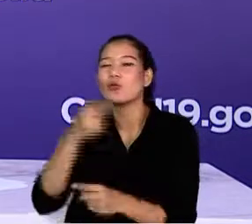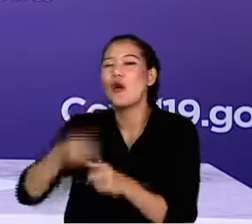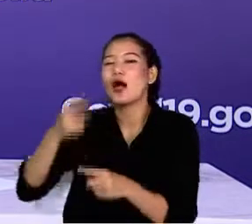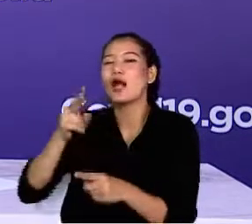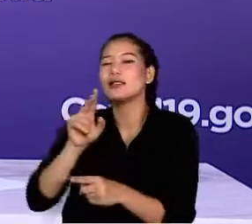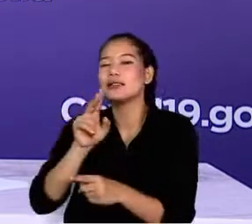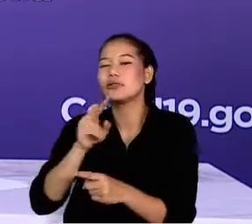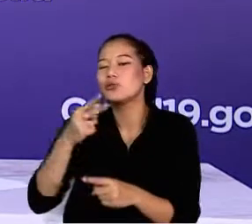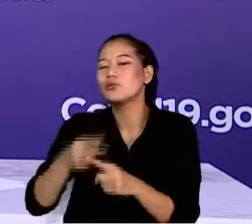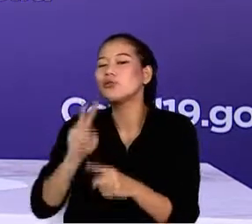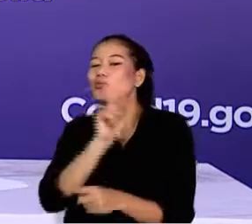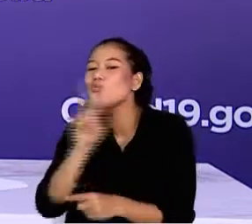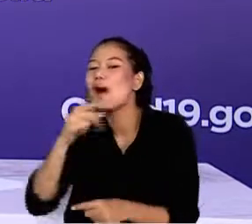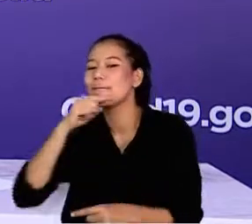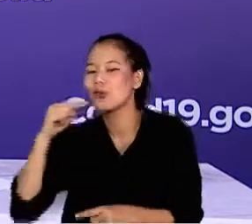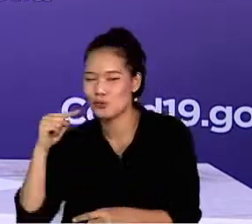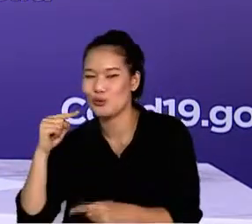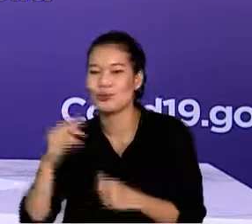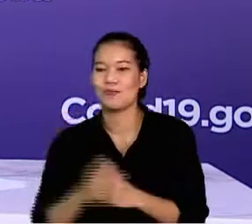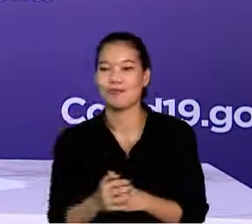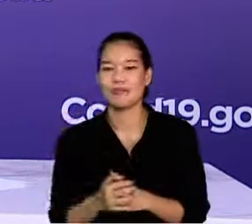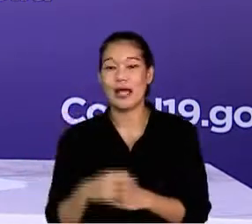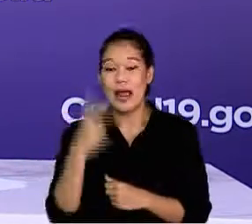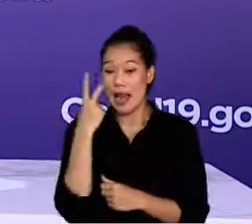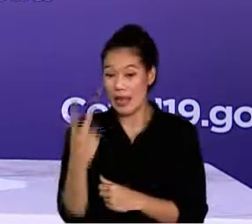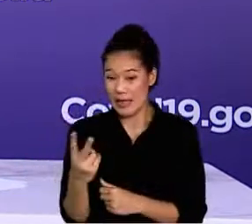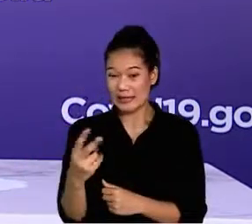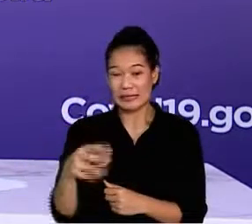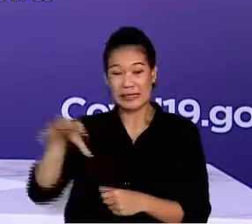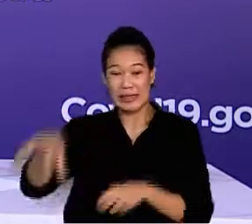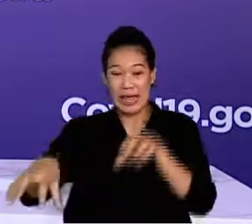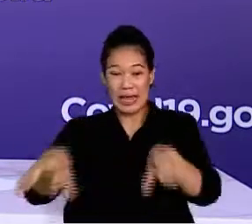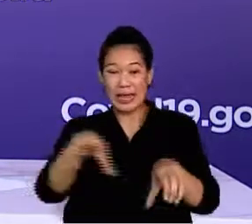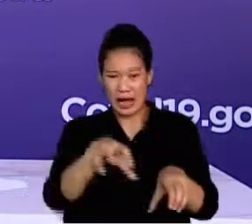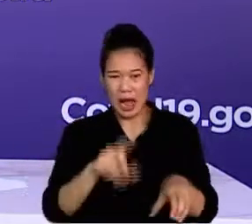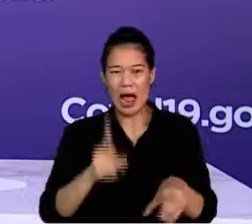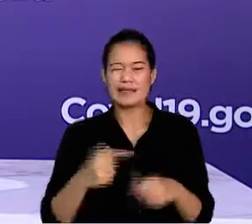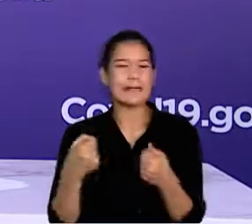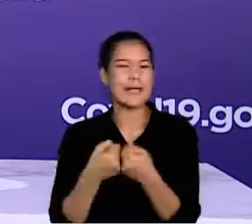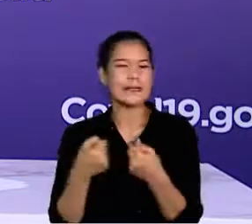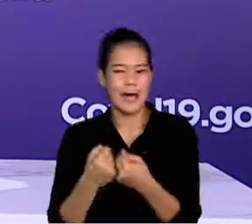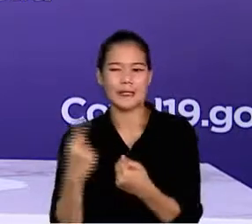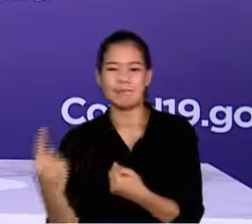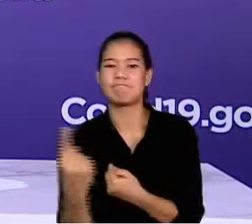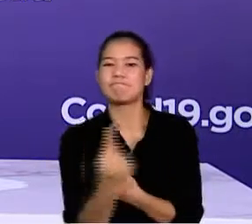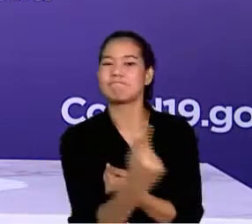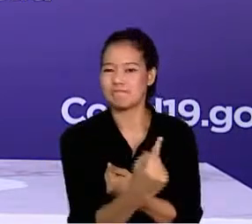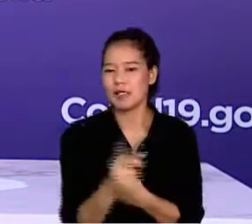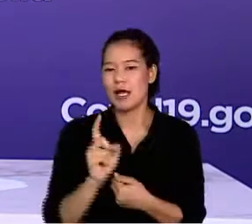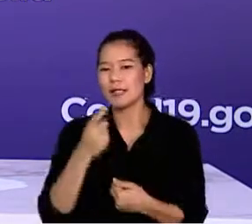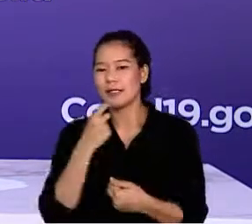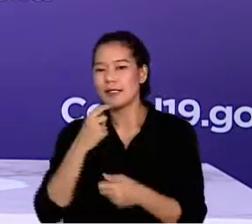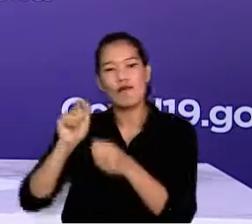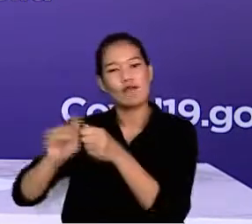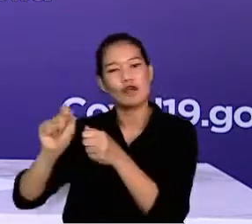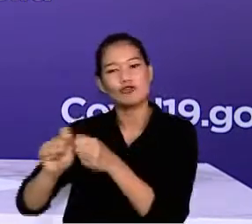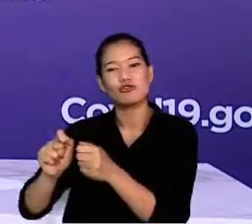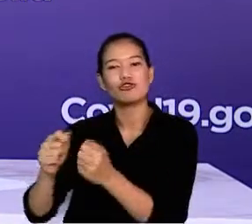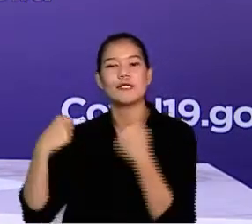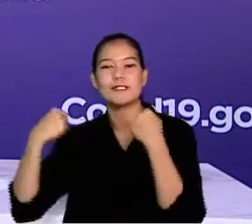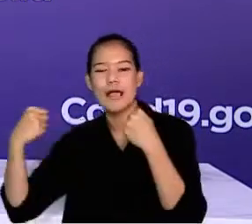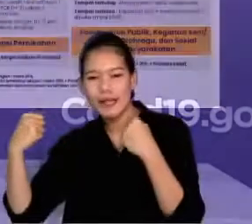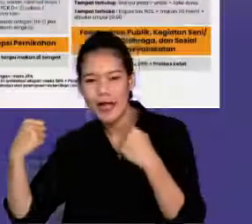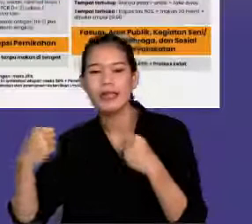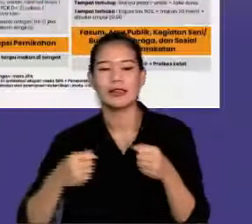sekali Hai hal ini mengingat dengan tantangan tersendiri seperti luas daerah dan kapasitas infrastruktur kesehatan